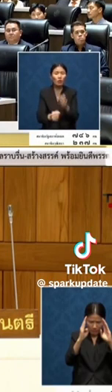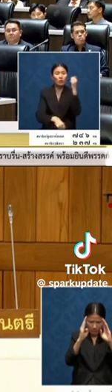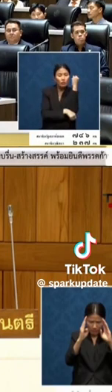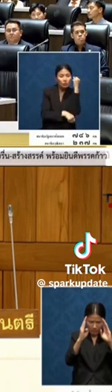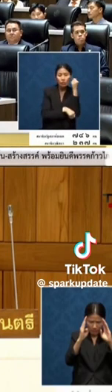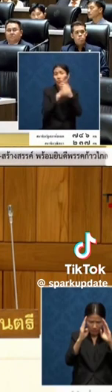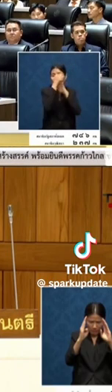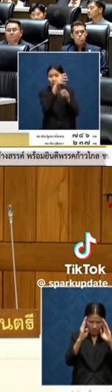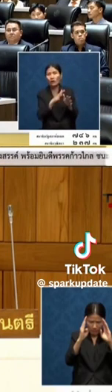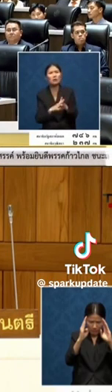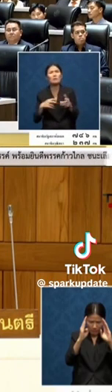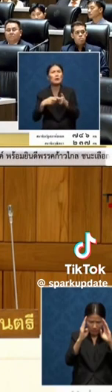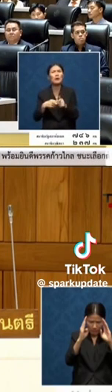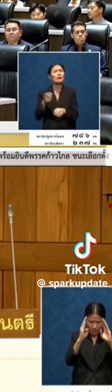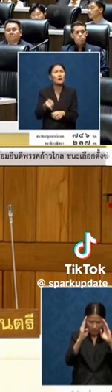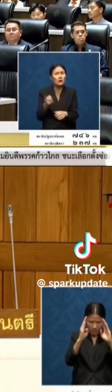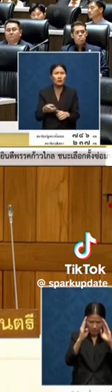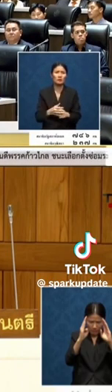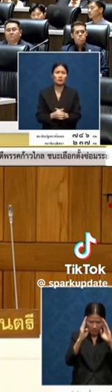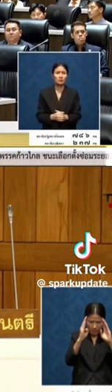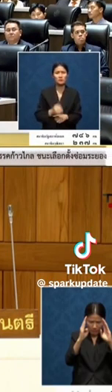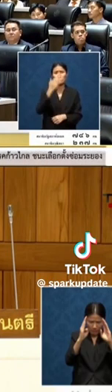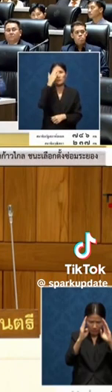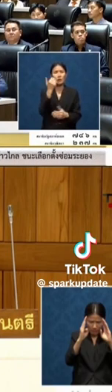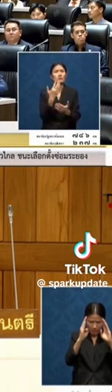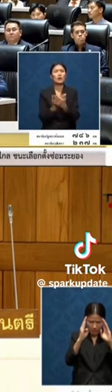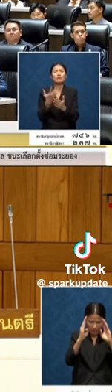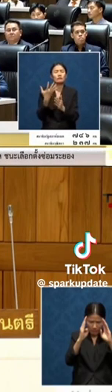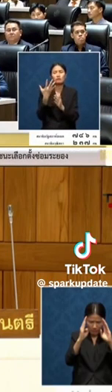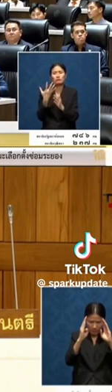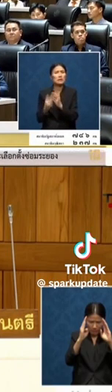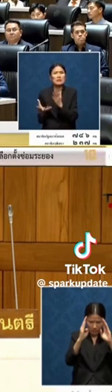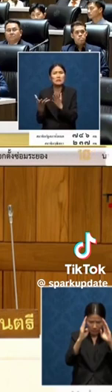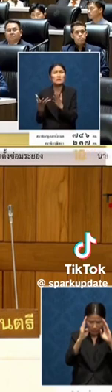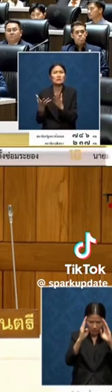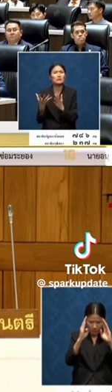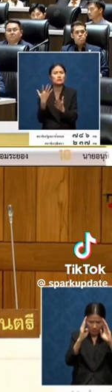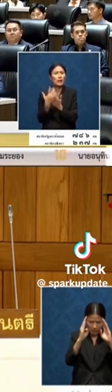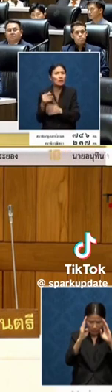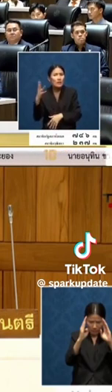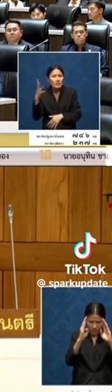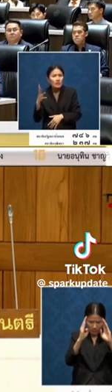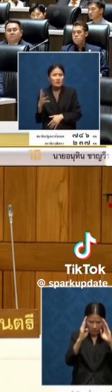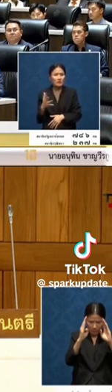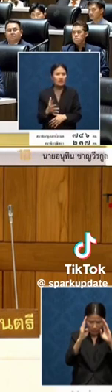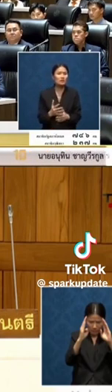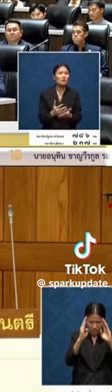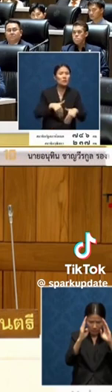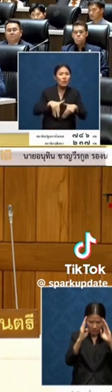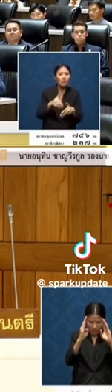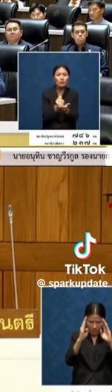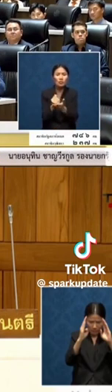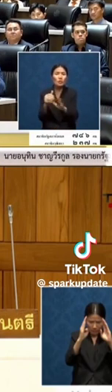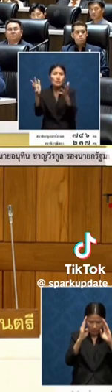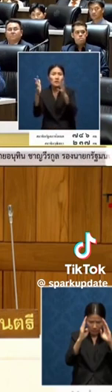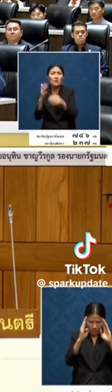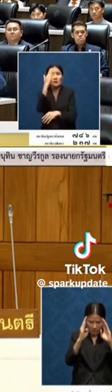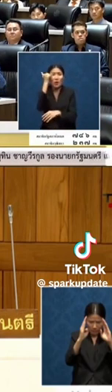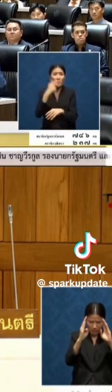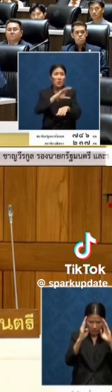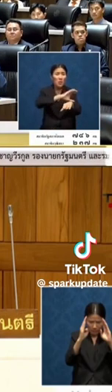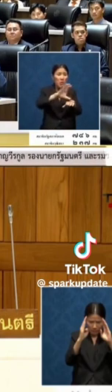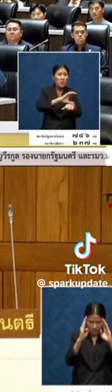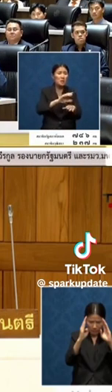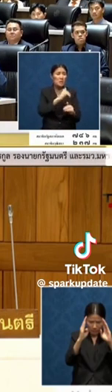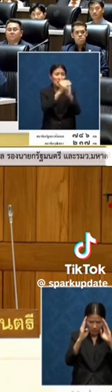ยังอยู่เพราะท่านจะไม่เหลือเงินไปพัฒนาเส้นเลือดฝอยเนื่องจากมันหมดไปกับเส้นเลือดใหญ่เพราะทำไปคนที่จะม